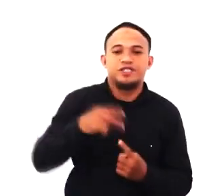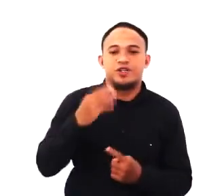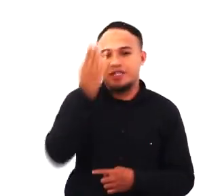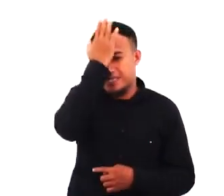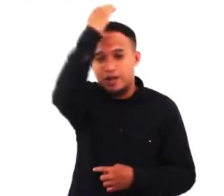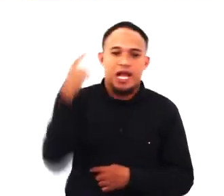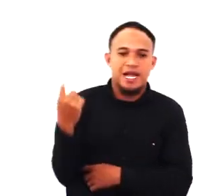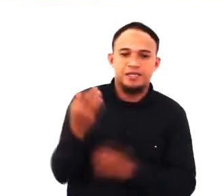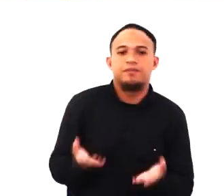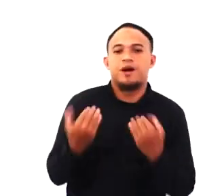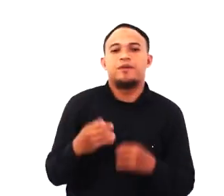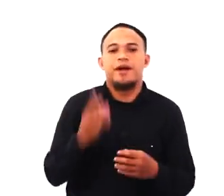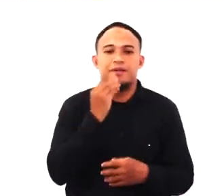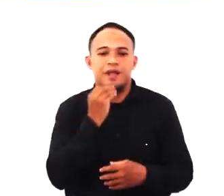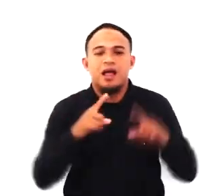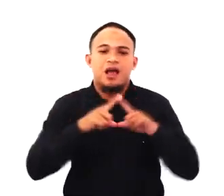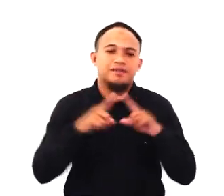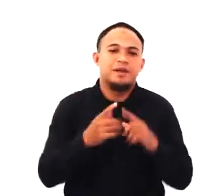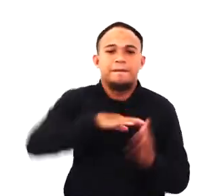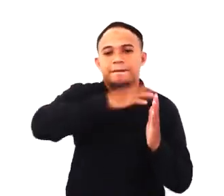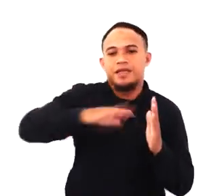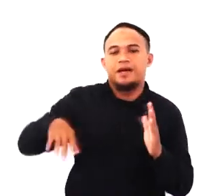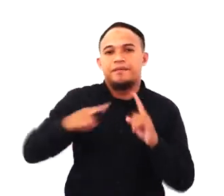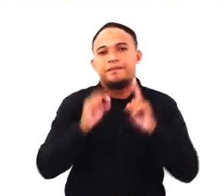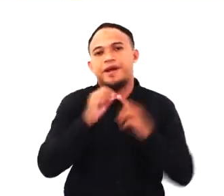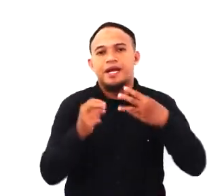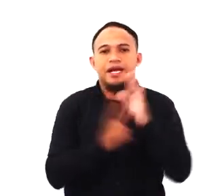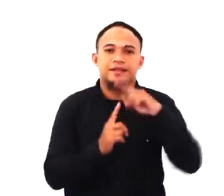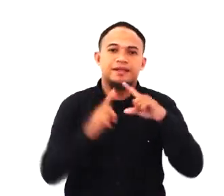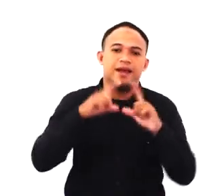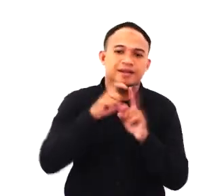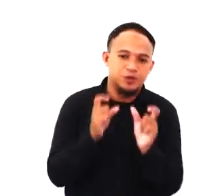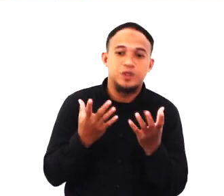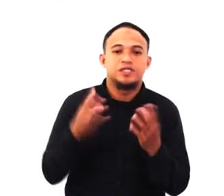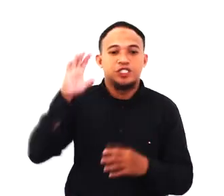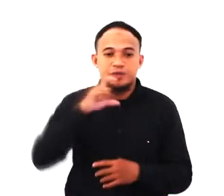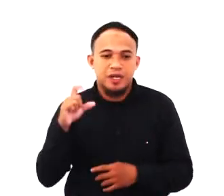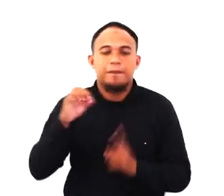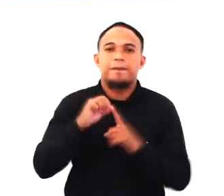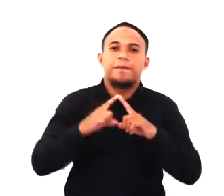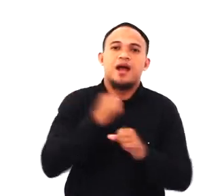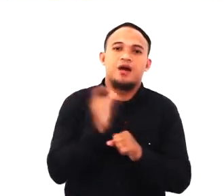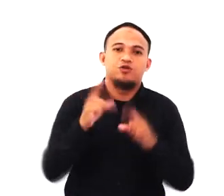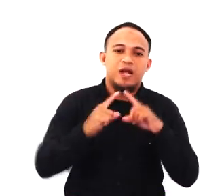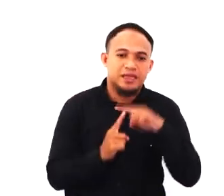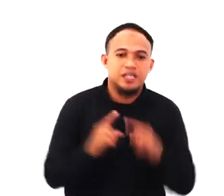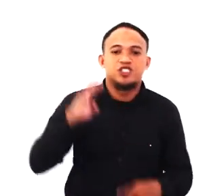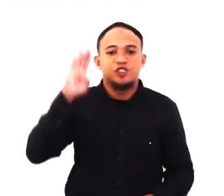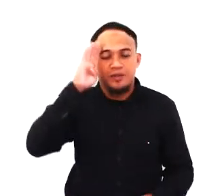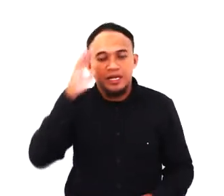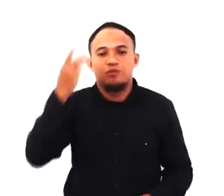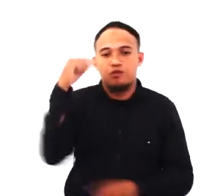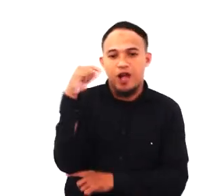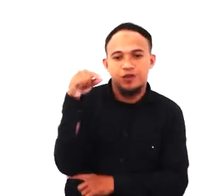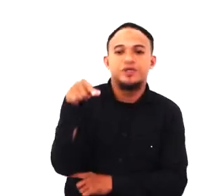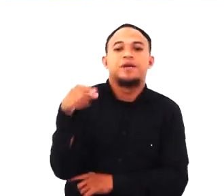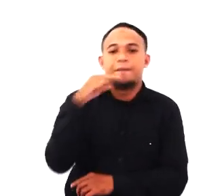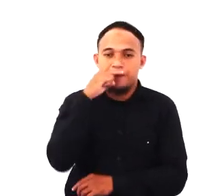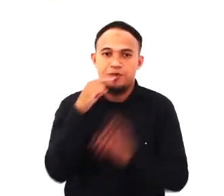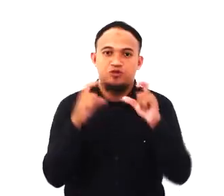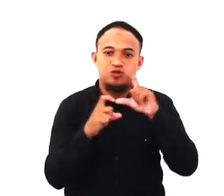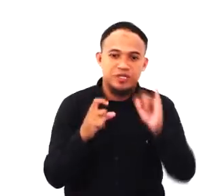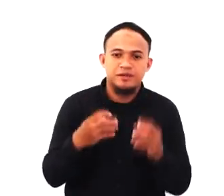Pemerintah Provinsi Gorontalo berhasil membangun pengaman abrasi Pantai Pentadu di Kecamatan Pakuwat, Kabupaten